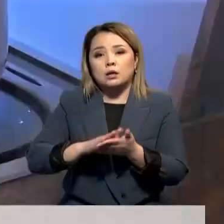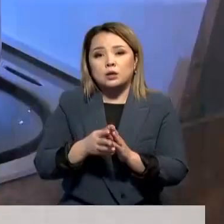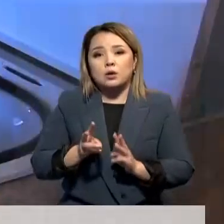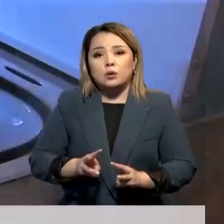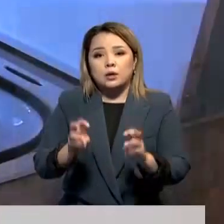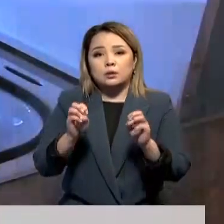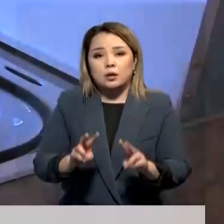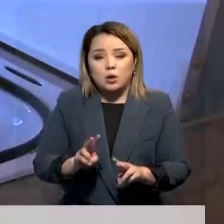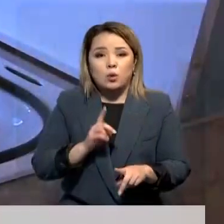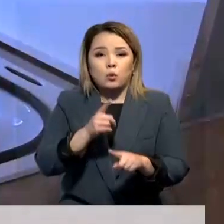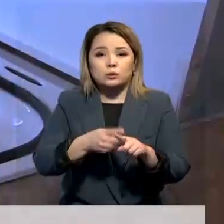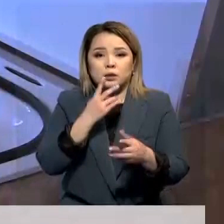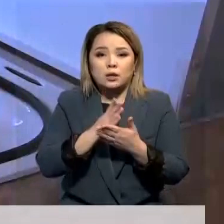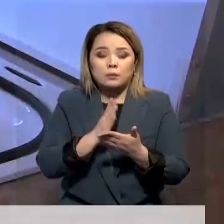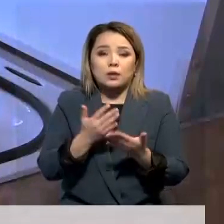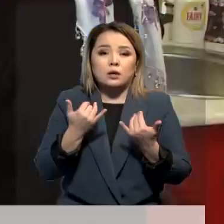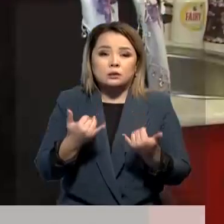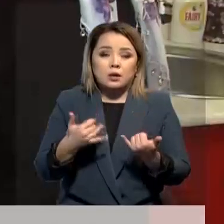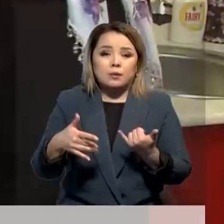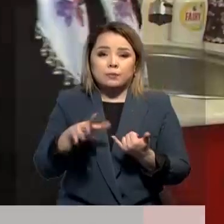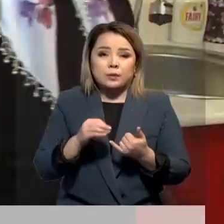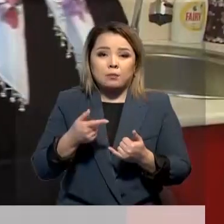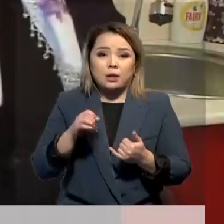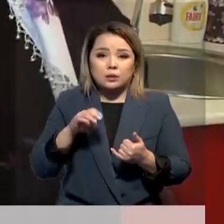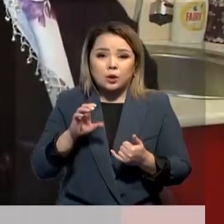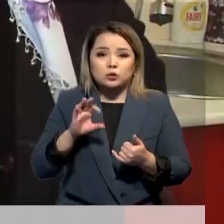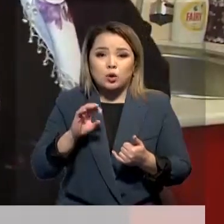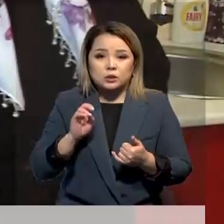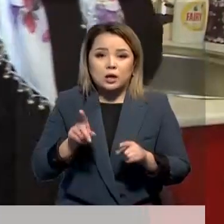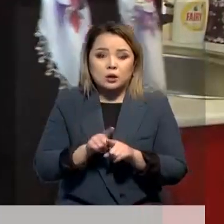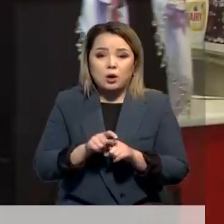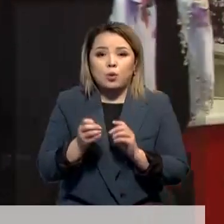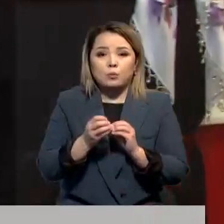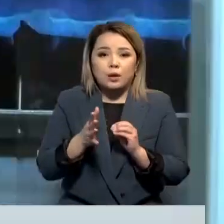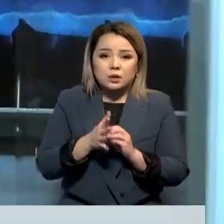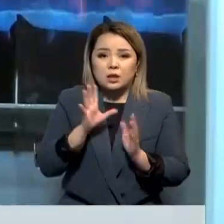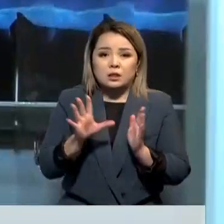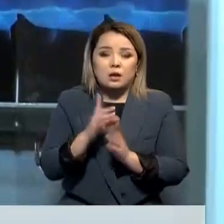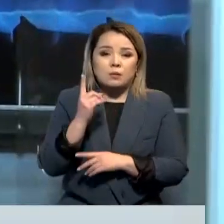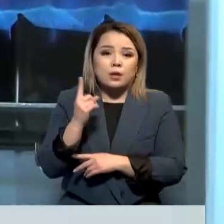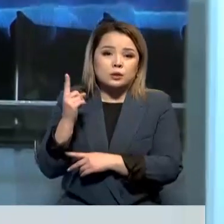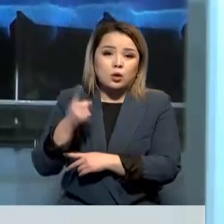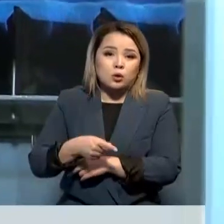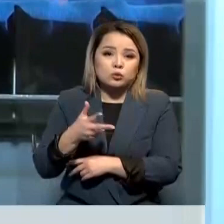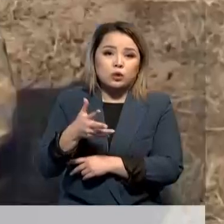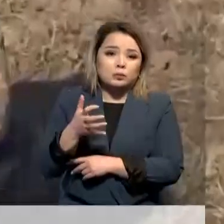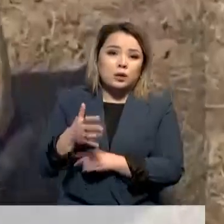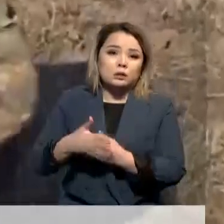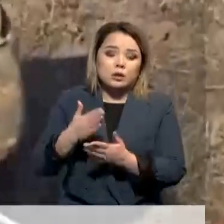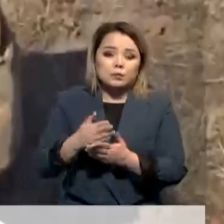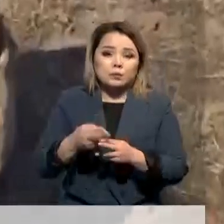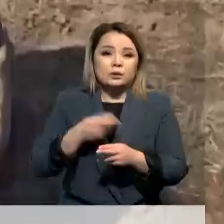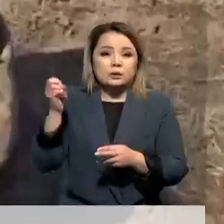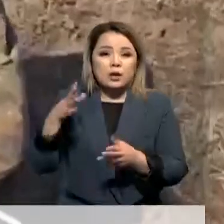отынға қайта қосылды. Одан бөлек осы мезгілде Бәйдібек пен Созақ аудандарында 15 электр бағанасы құлап, 3500-нан астам